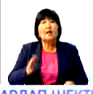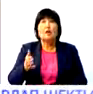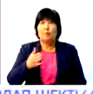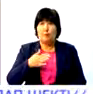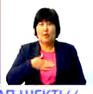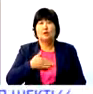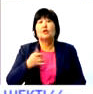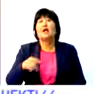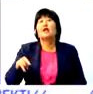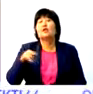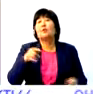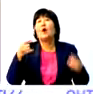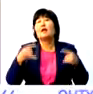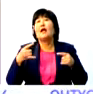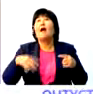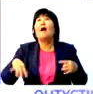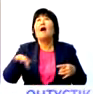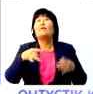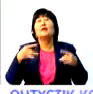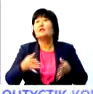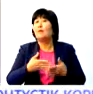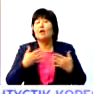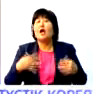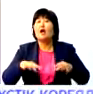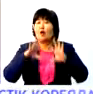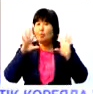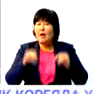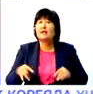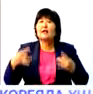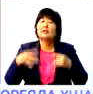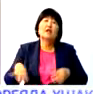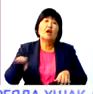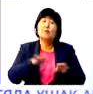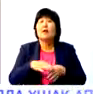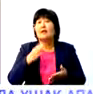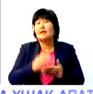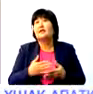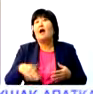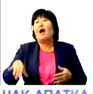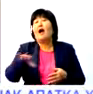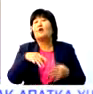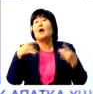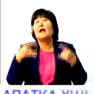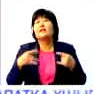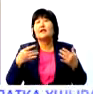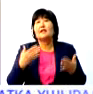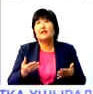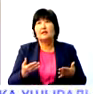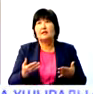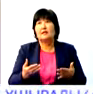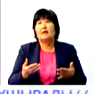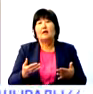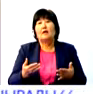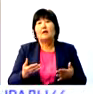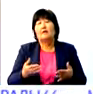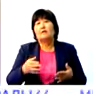үшін республикалық телеарна, аймақтық телеарна жоқ. Барлық телеарна бірдей. Керек десеңіз, аймақтық телеарналардың